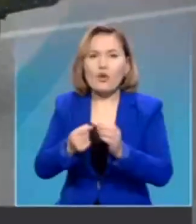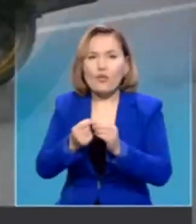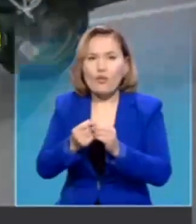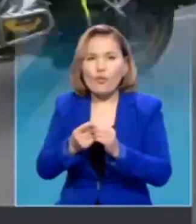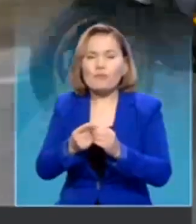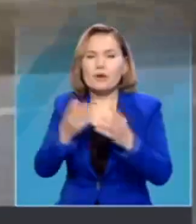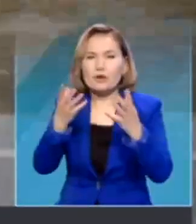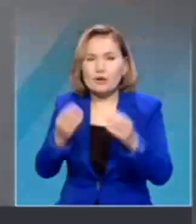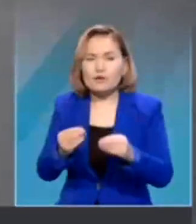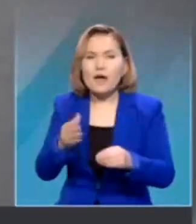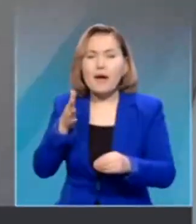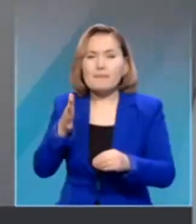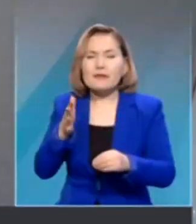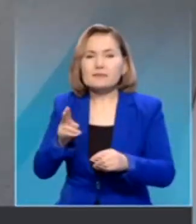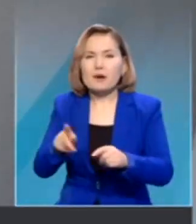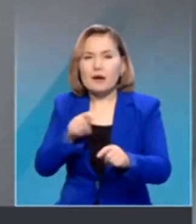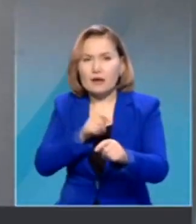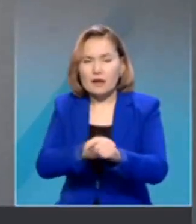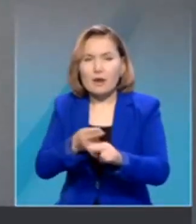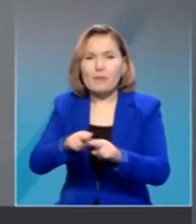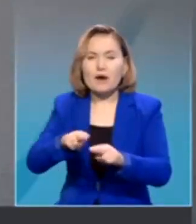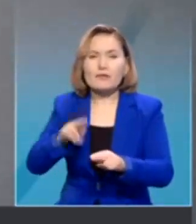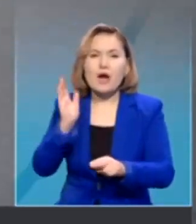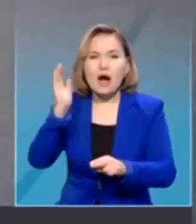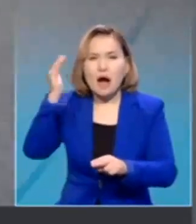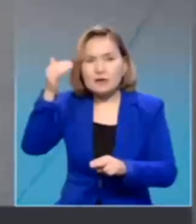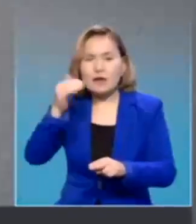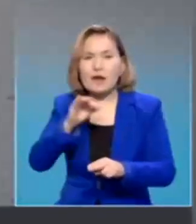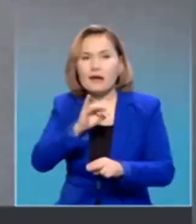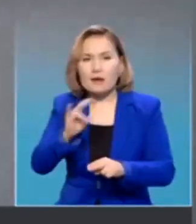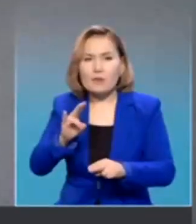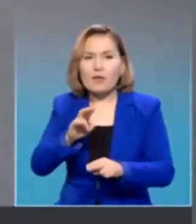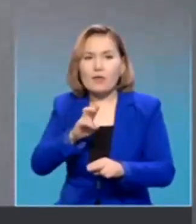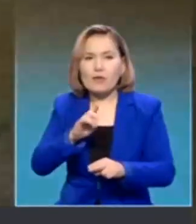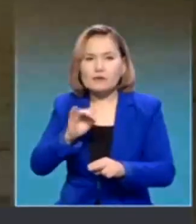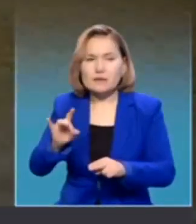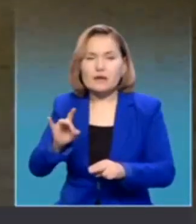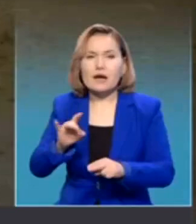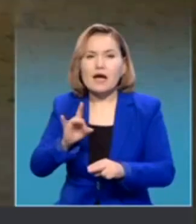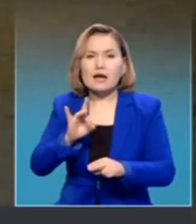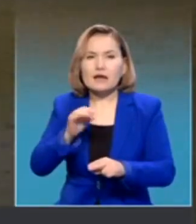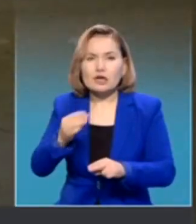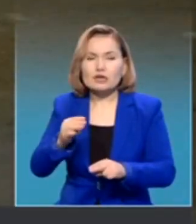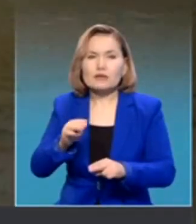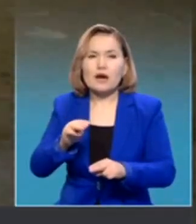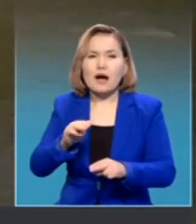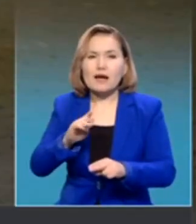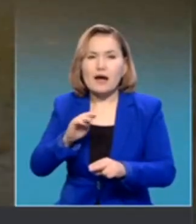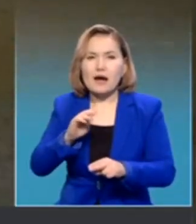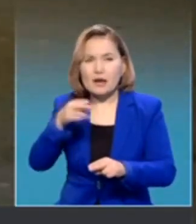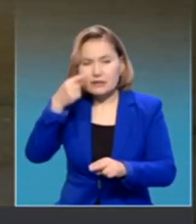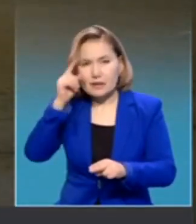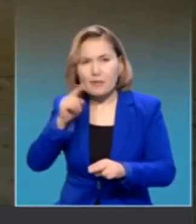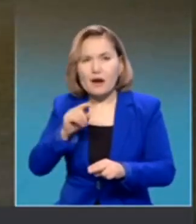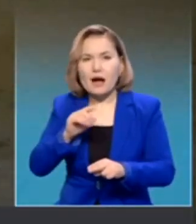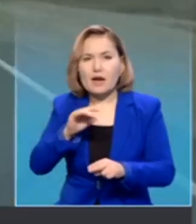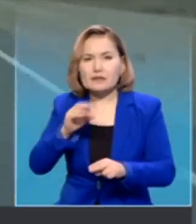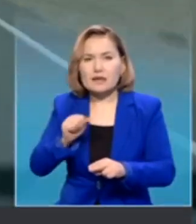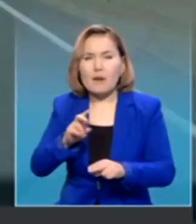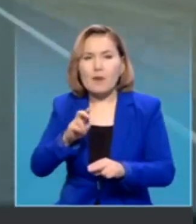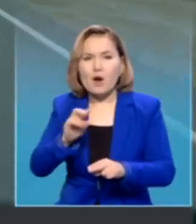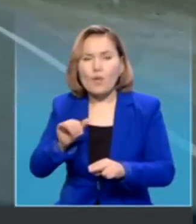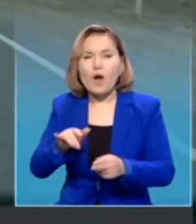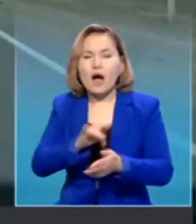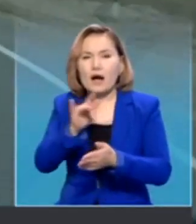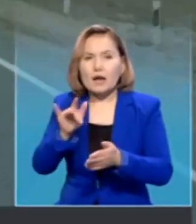жүріп, Түркменстанның Түркменбашы, Ашхабад, Иранның Бабольсер мен Решт, Әзірбайжанның Астара мен Баку қалаларына